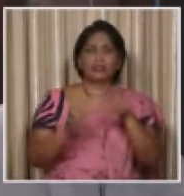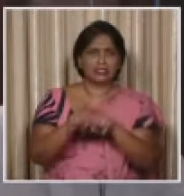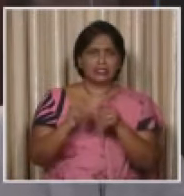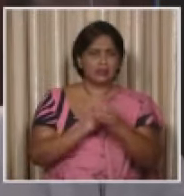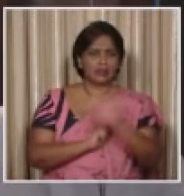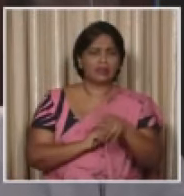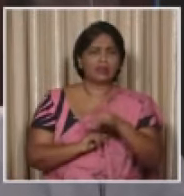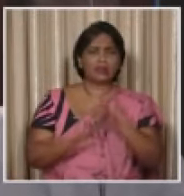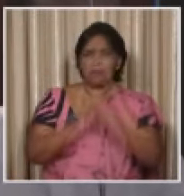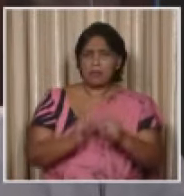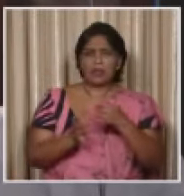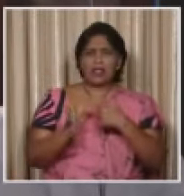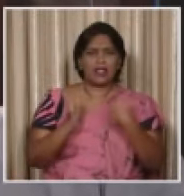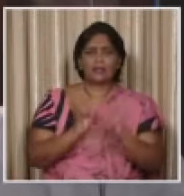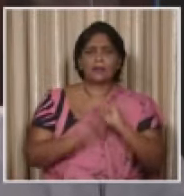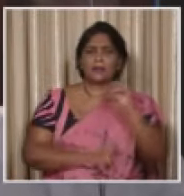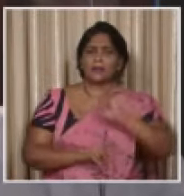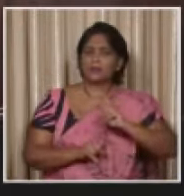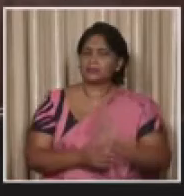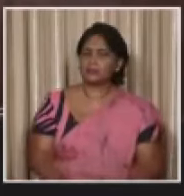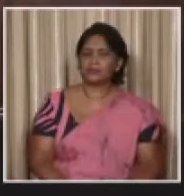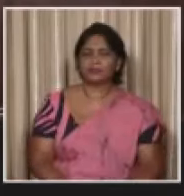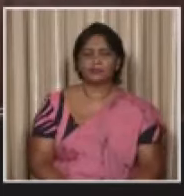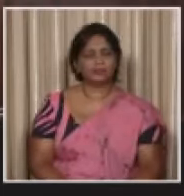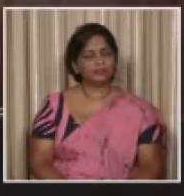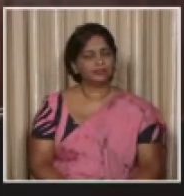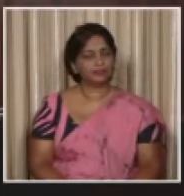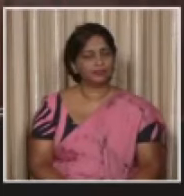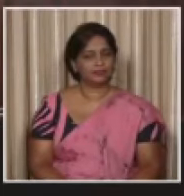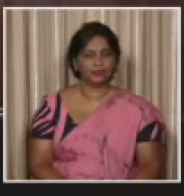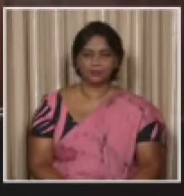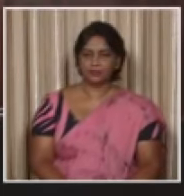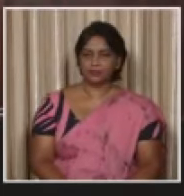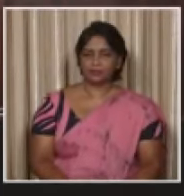එපා මේක නීති විරෝධී නෑ පාර්ලිමේන්තුවේ නියෝජක කතානායකතුමනි ඉස්සෙල්ලාම